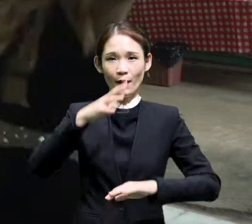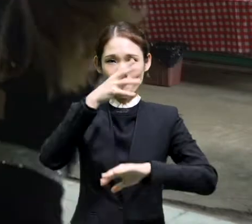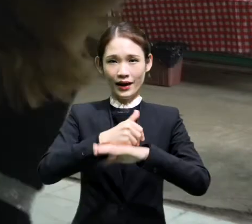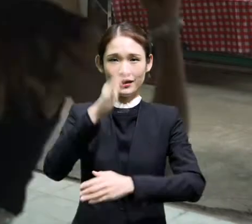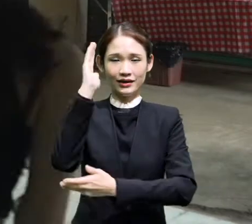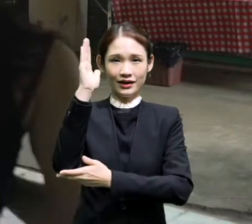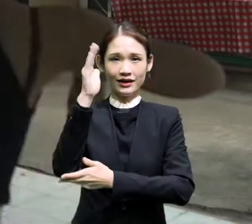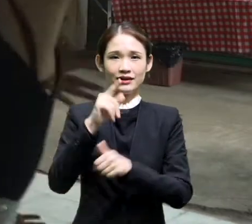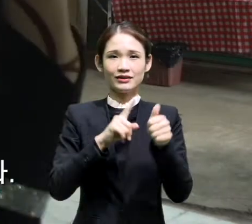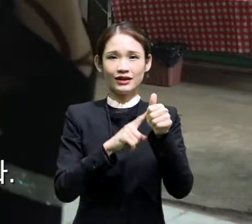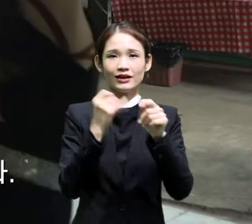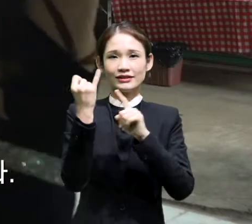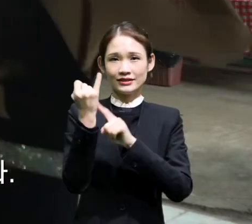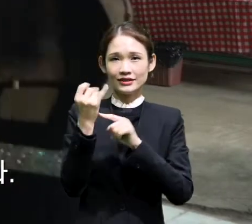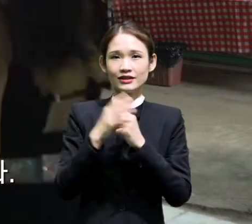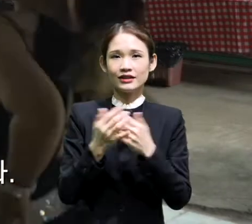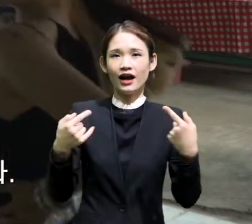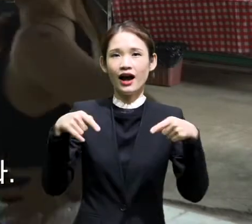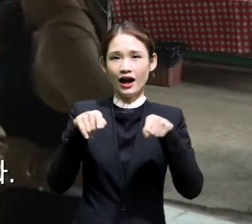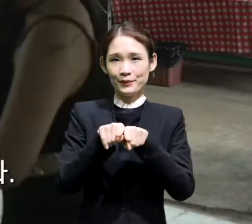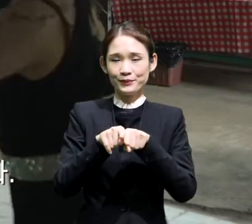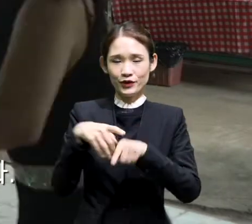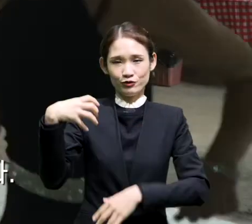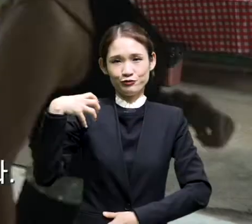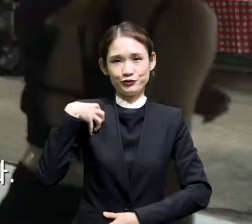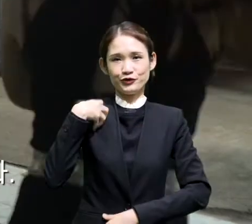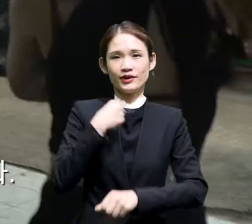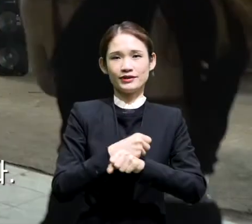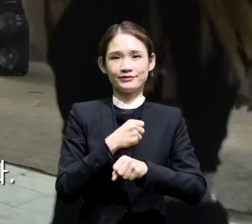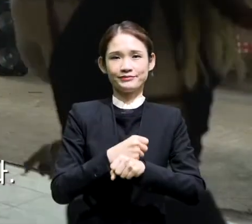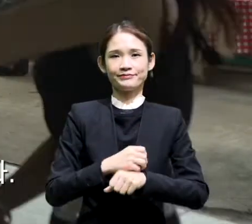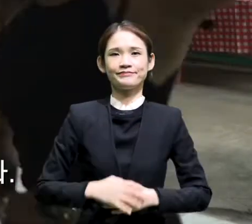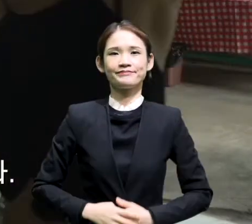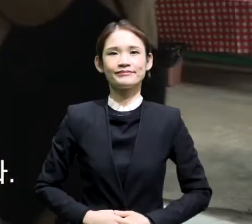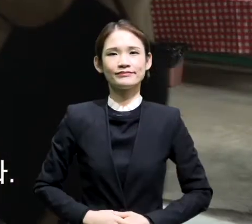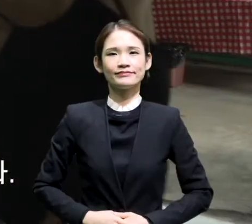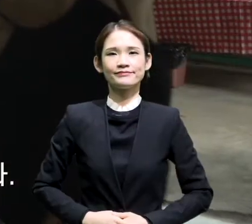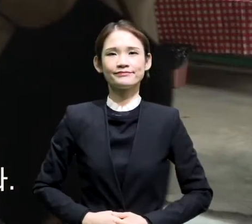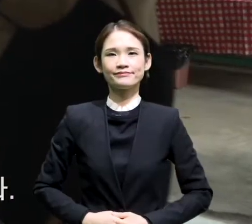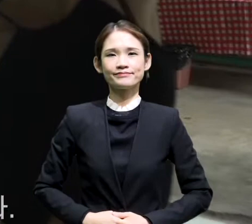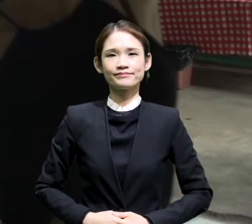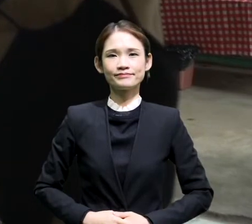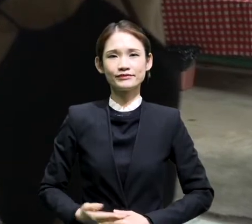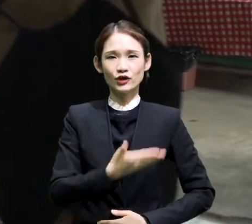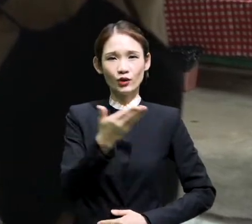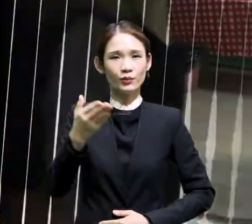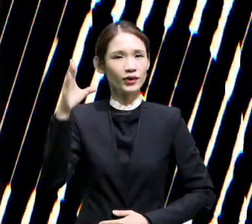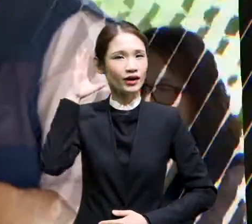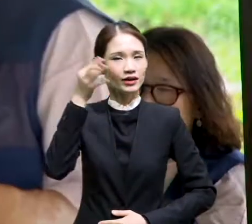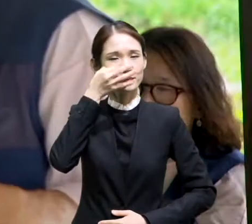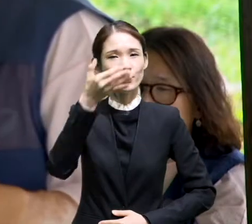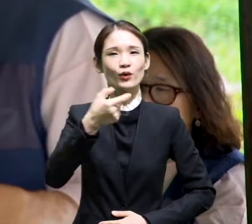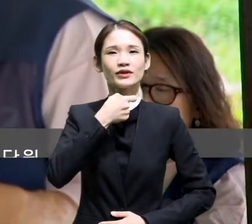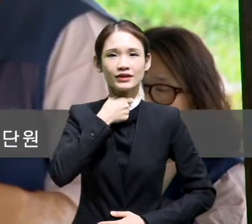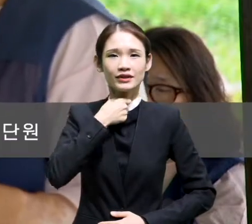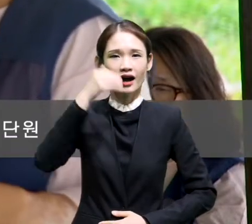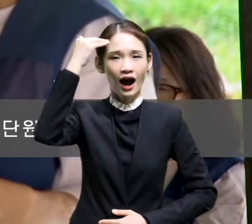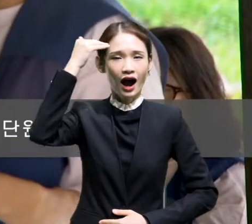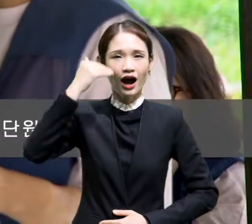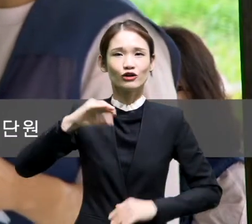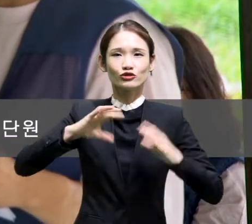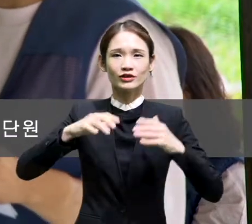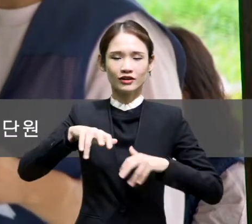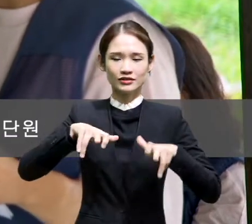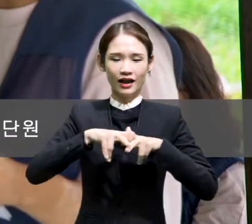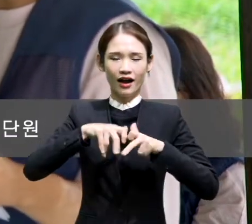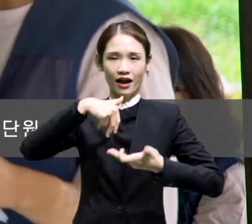캄보디아에서의 마지막 강의는 김종숙 단원과 함성기 단장이 수고할 차례입니다. 여러분들께 들려줄 이야기는